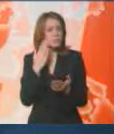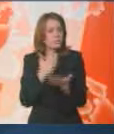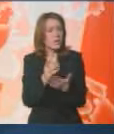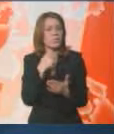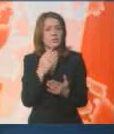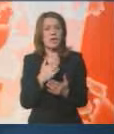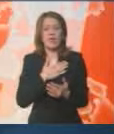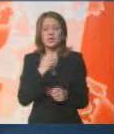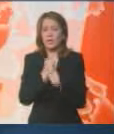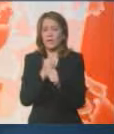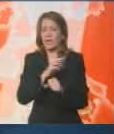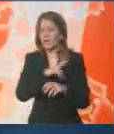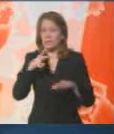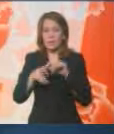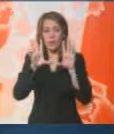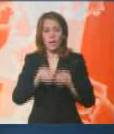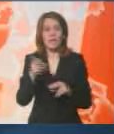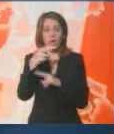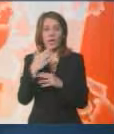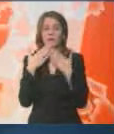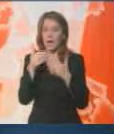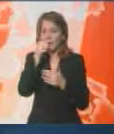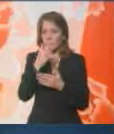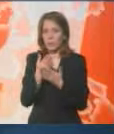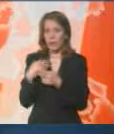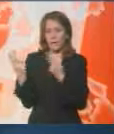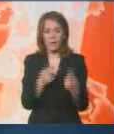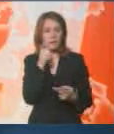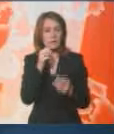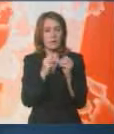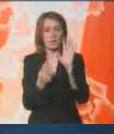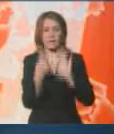odrazilo na naše poslovanje. Hvala vam, gospodine Momiroviću, što ste izdvojili vreme za Vesti B92.